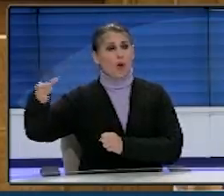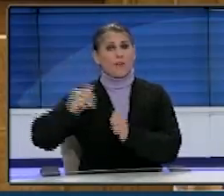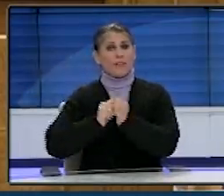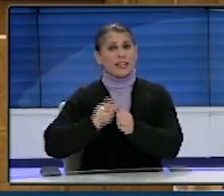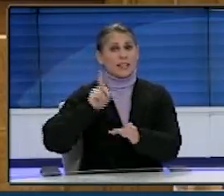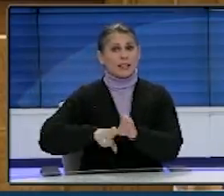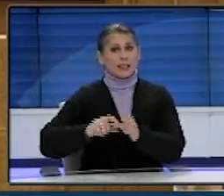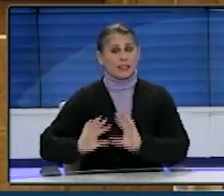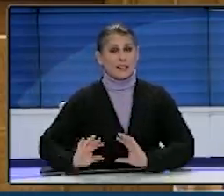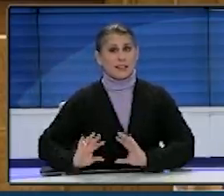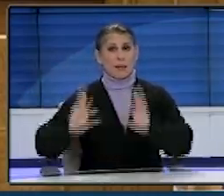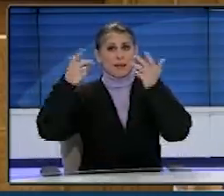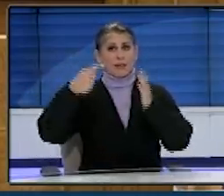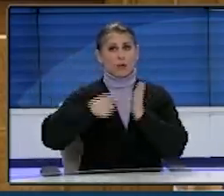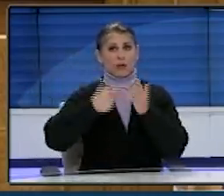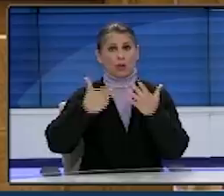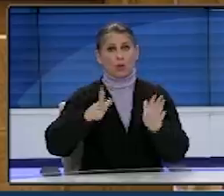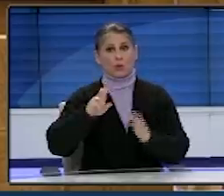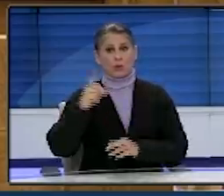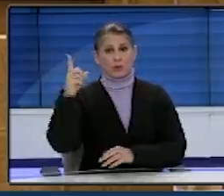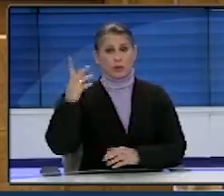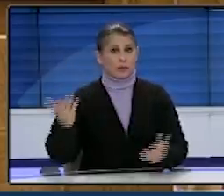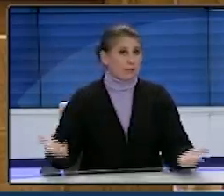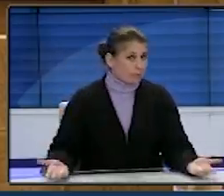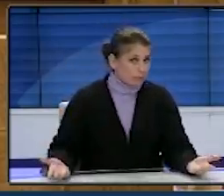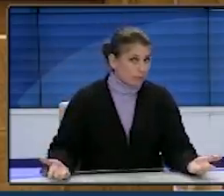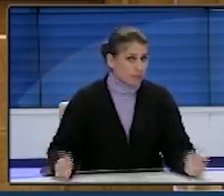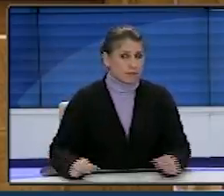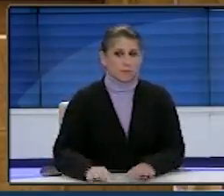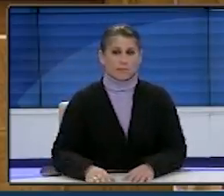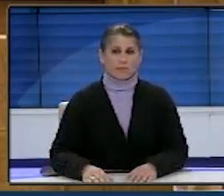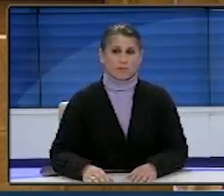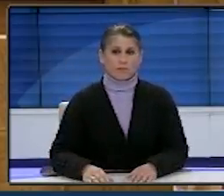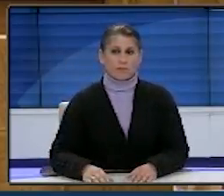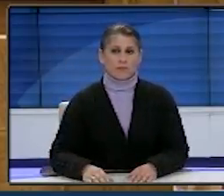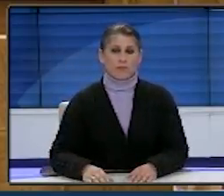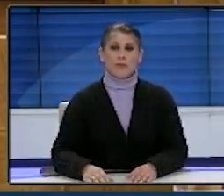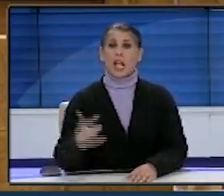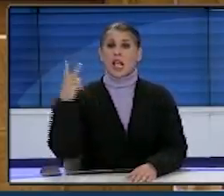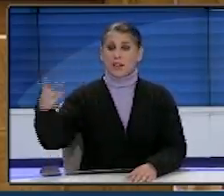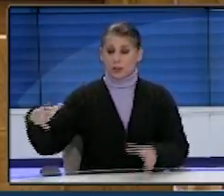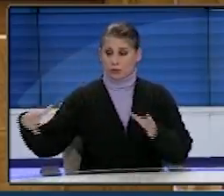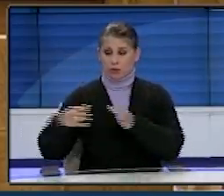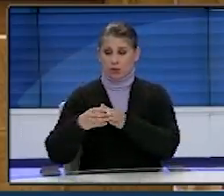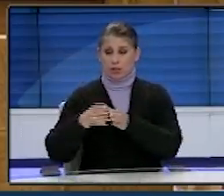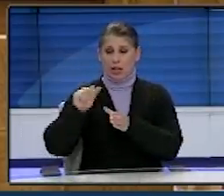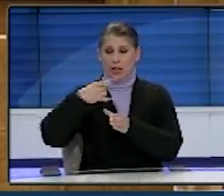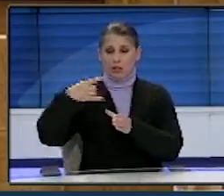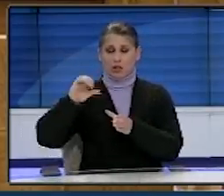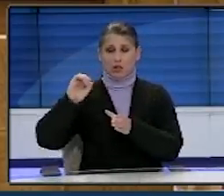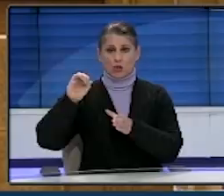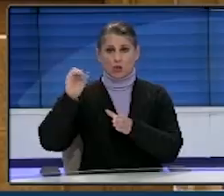την Επανάσταση του 1821. Δικό τους είναι το τάγμα Αζόφ